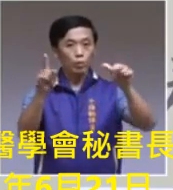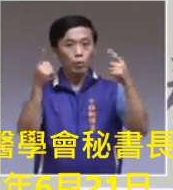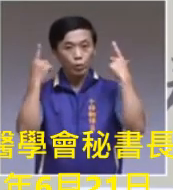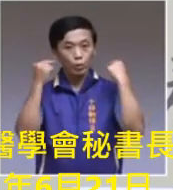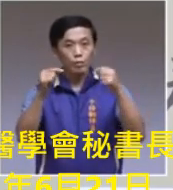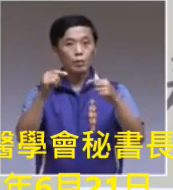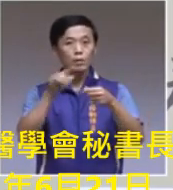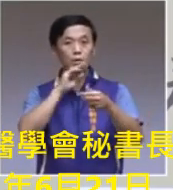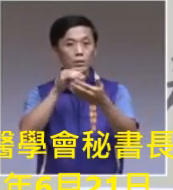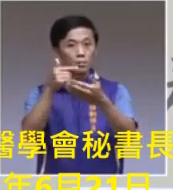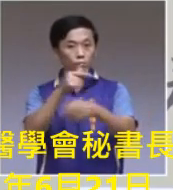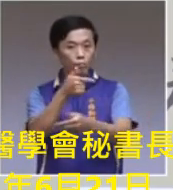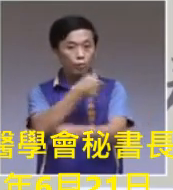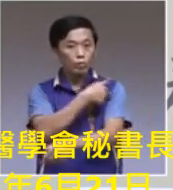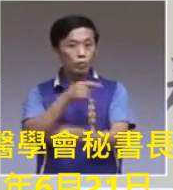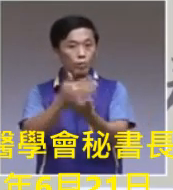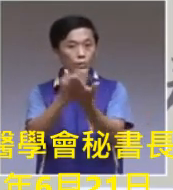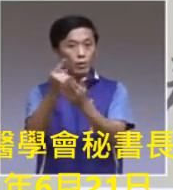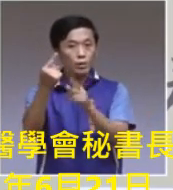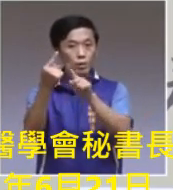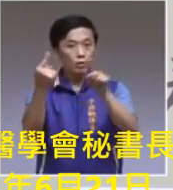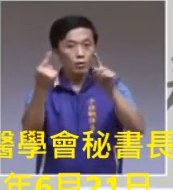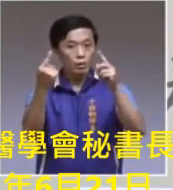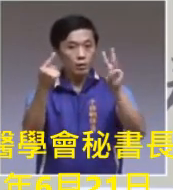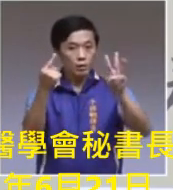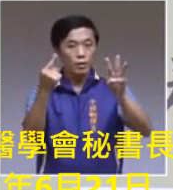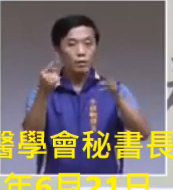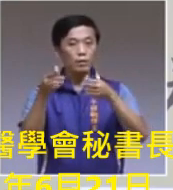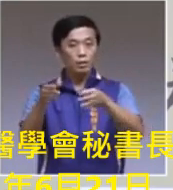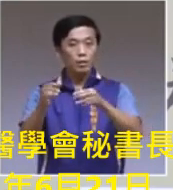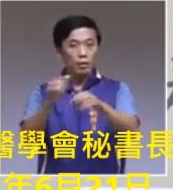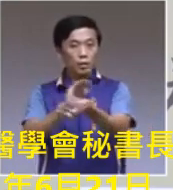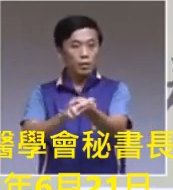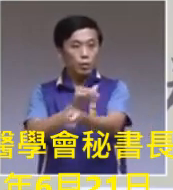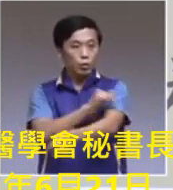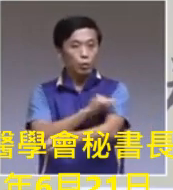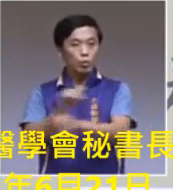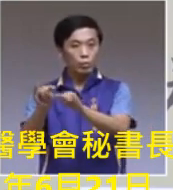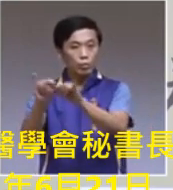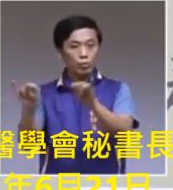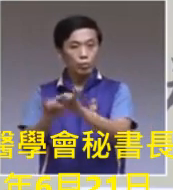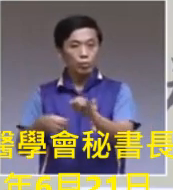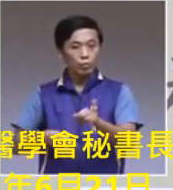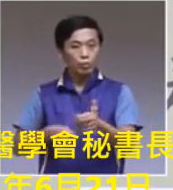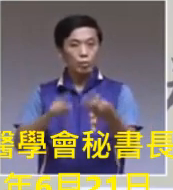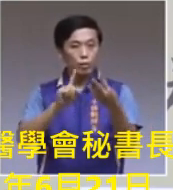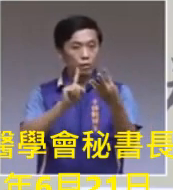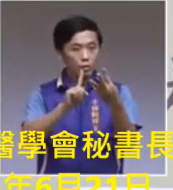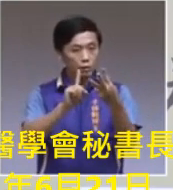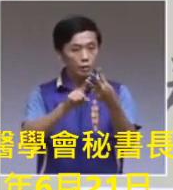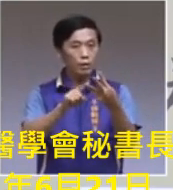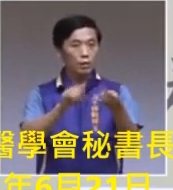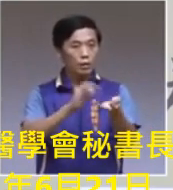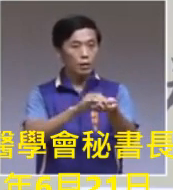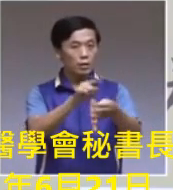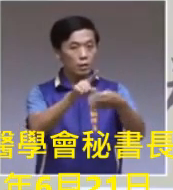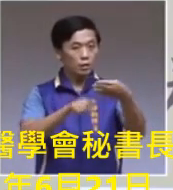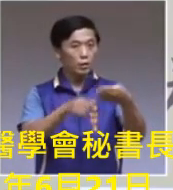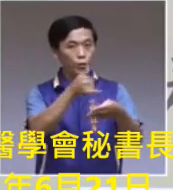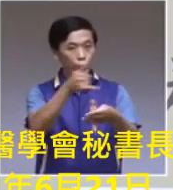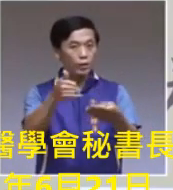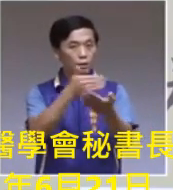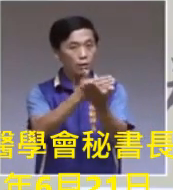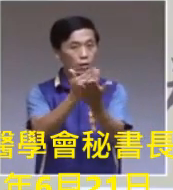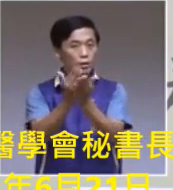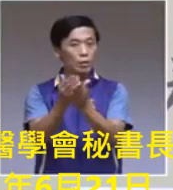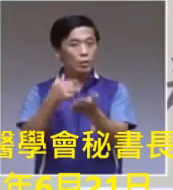到三类的医护的怀孕的同仁以及医师人员的这个施打那我